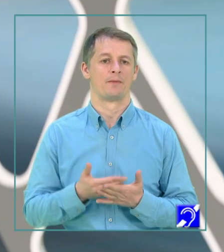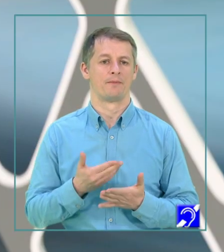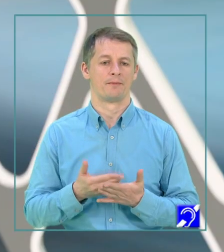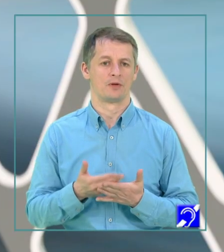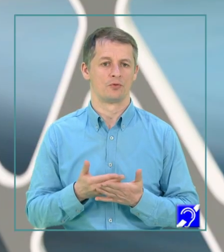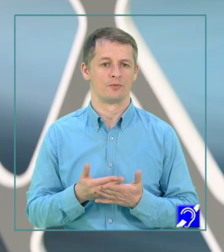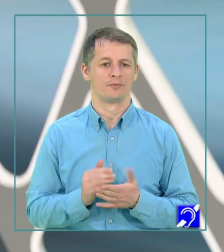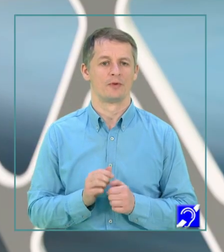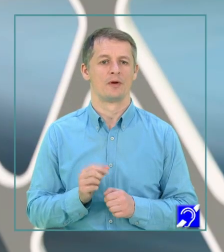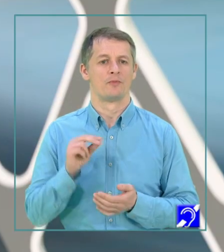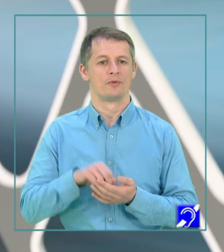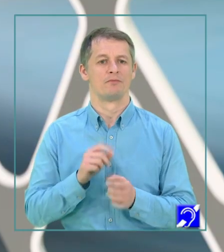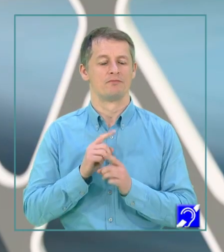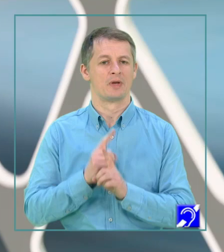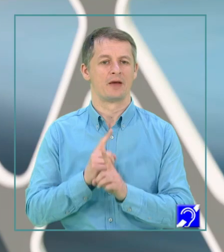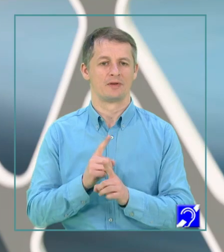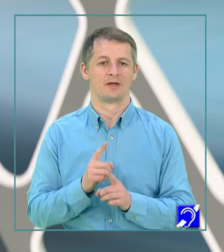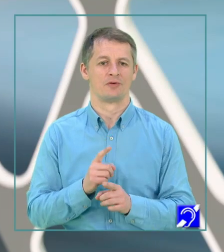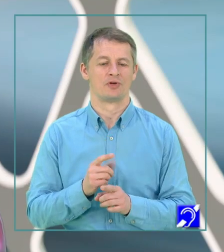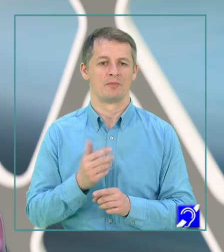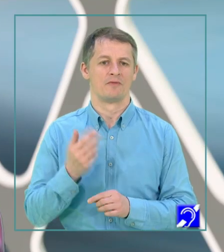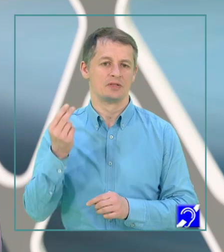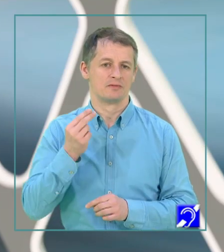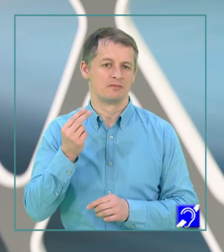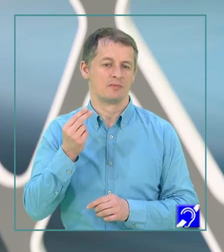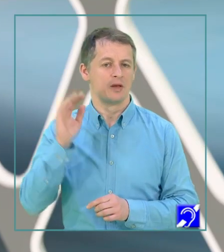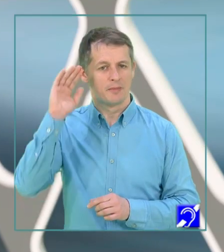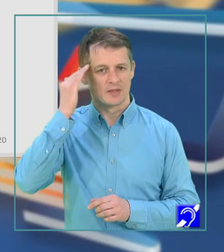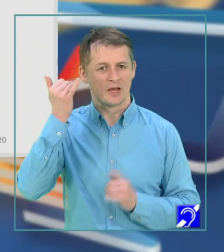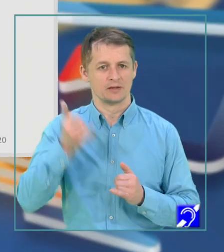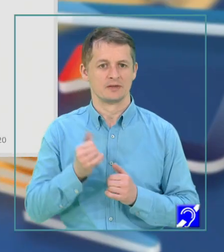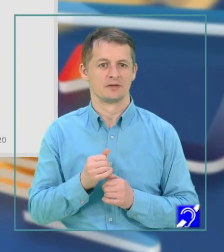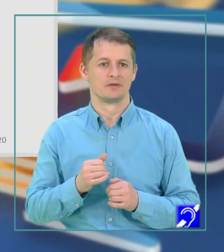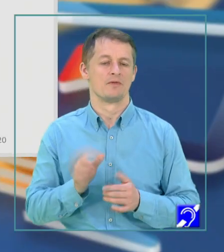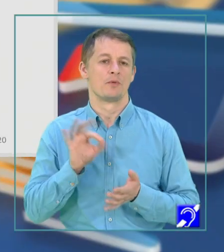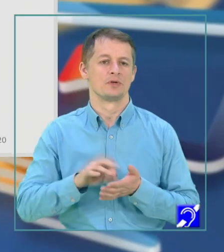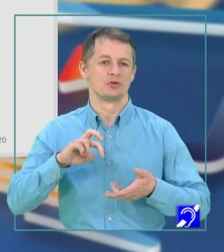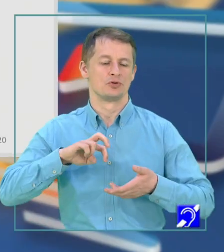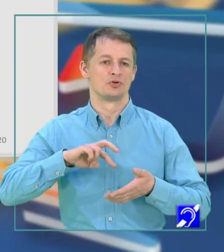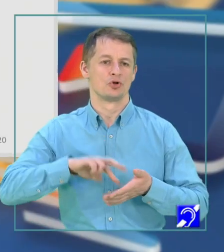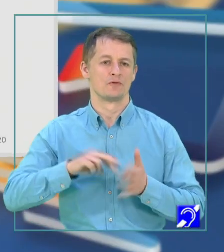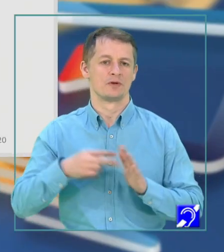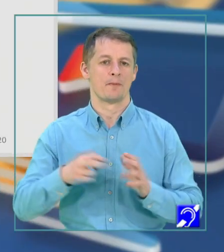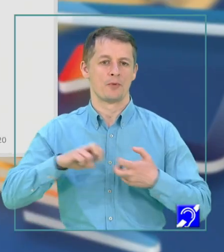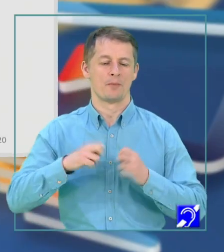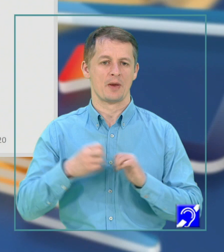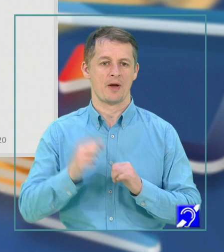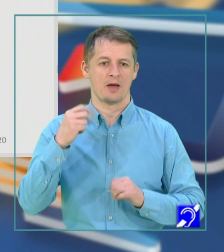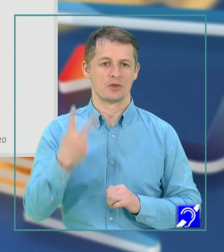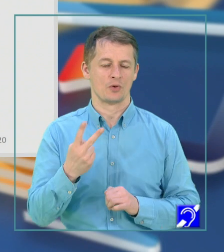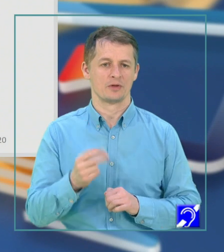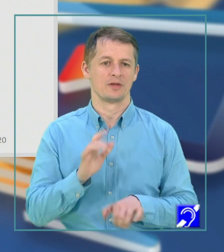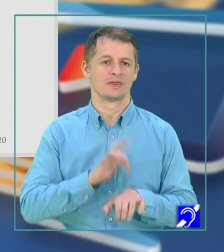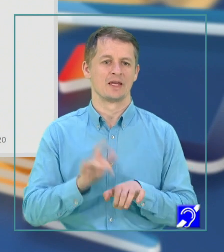ni le-am reamintit astăzi, vă sfătuiesc să rezolvați problema a doua din subiectul 2 roman din testele